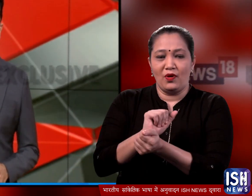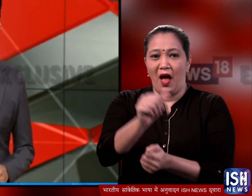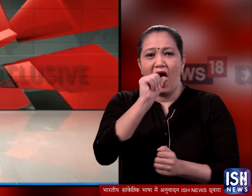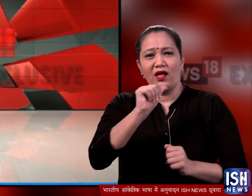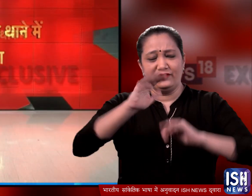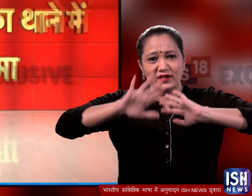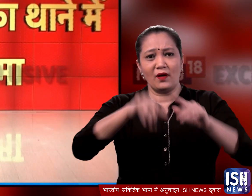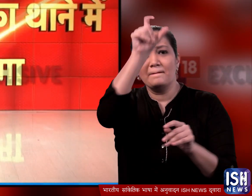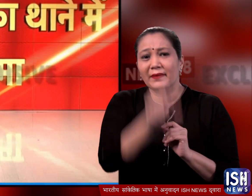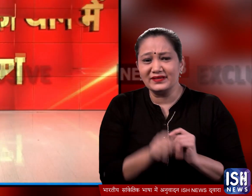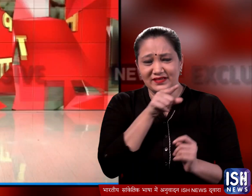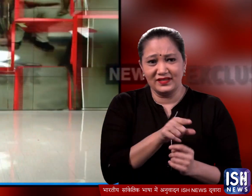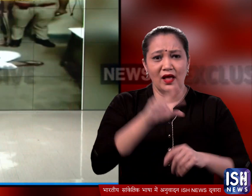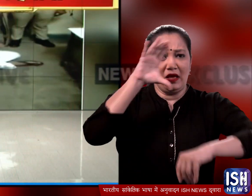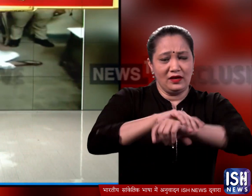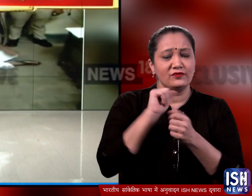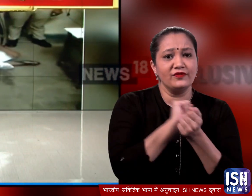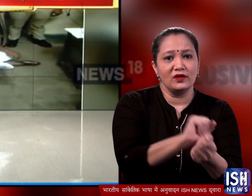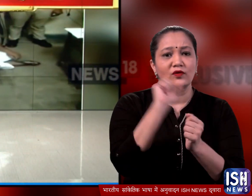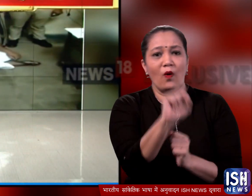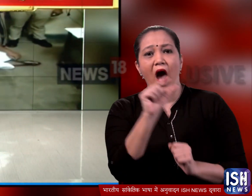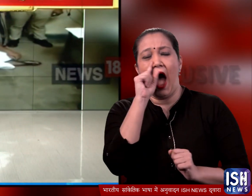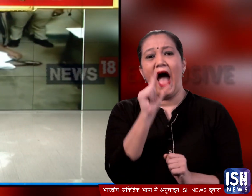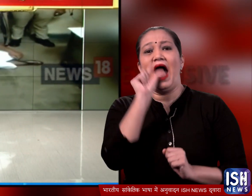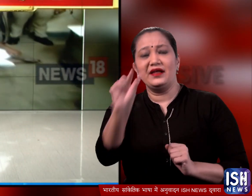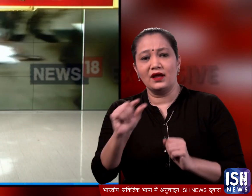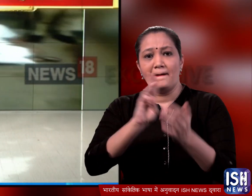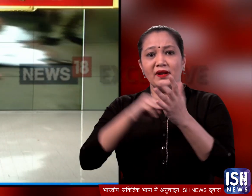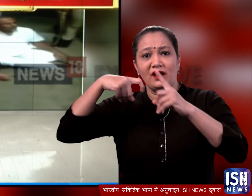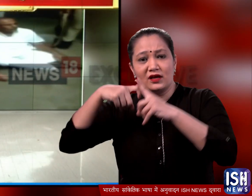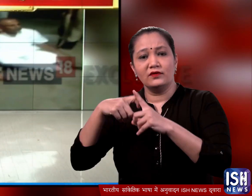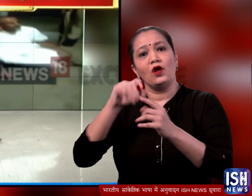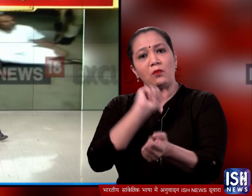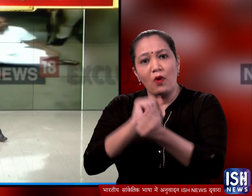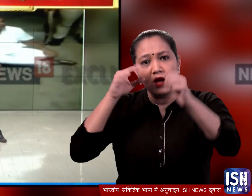आरोप में भतीजे को पकड़ा तो राजस्थान के शेरगढ़ की कांग्रेस विधायक मीना कंवर ने